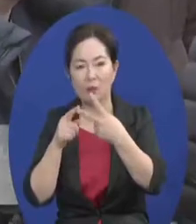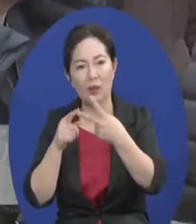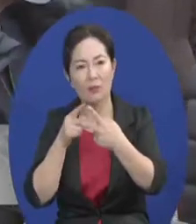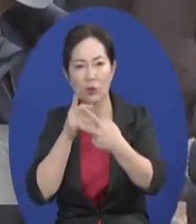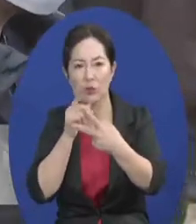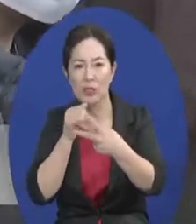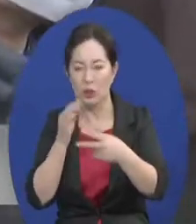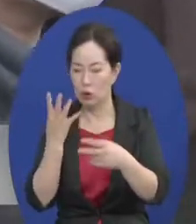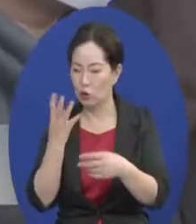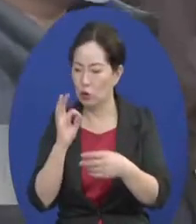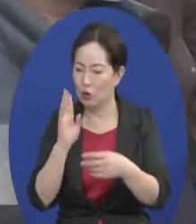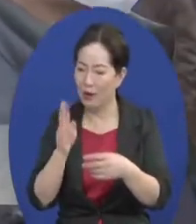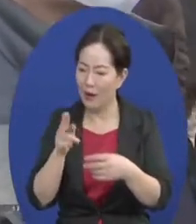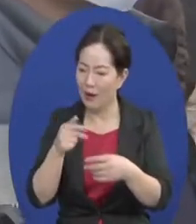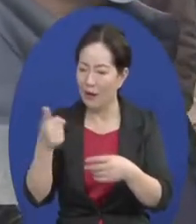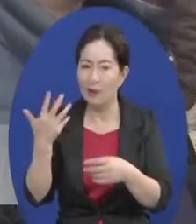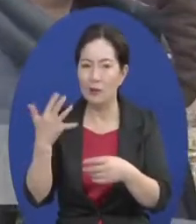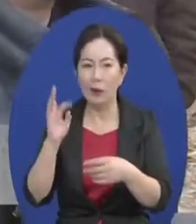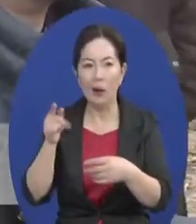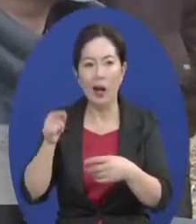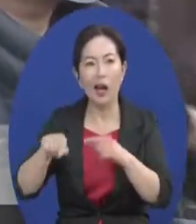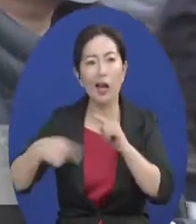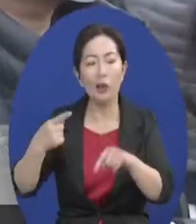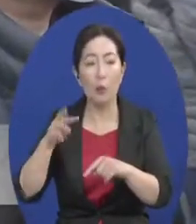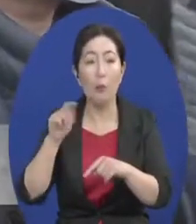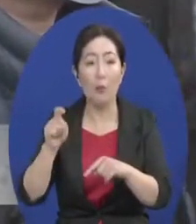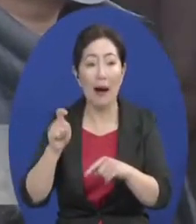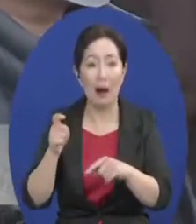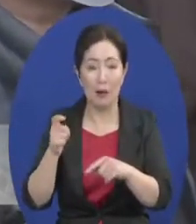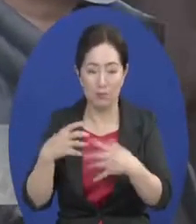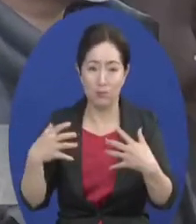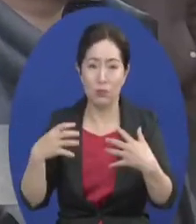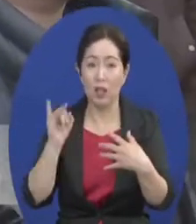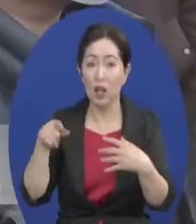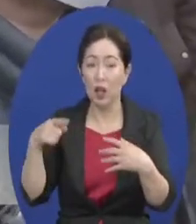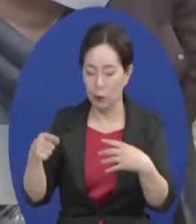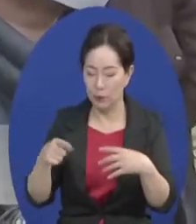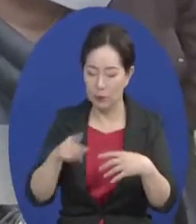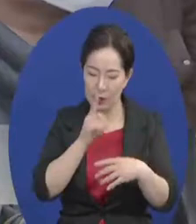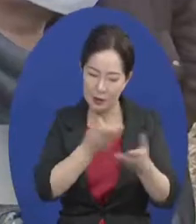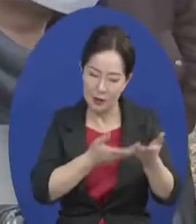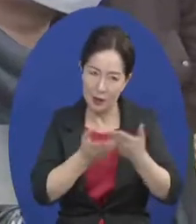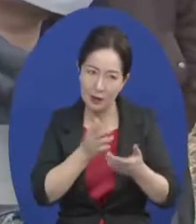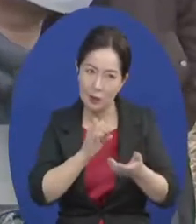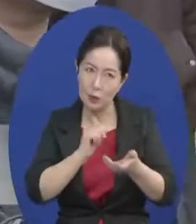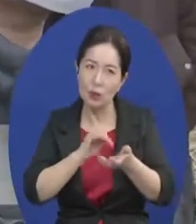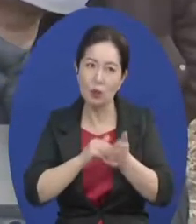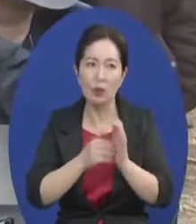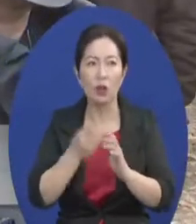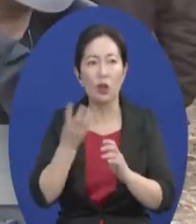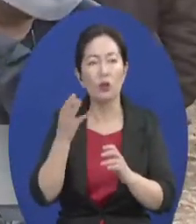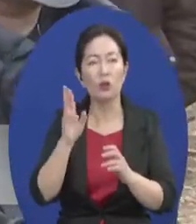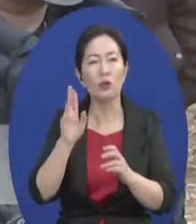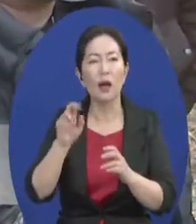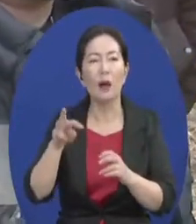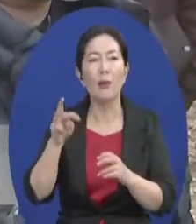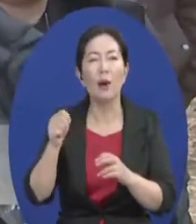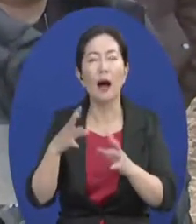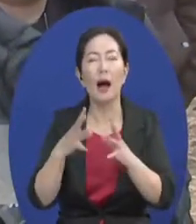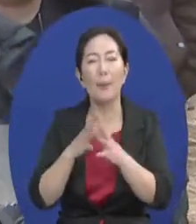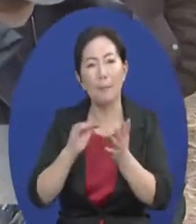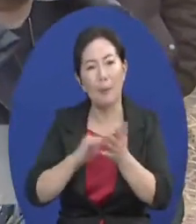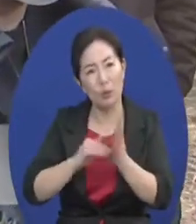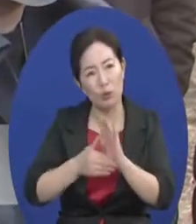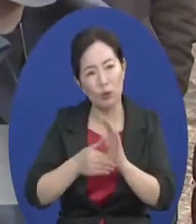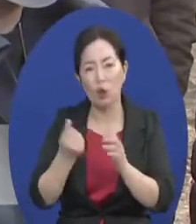кг илүү мах өгдөг тийм ээ. 40-50 кг мах өнөөдрийн зах зээлийн аншаар бодох юм бол та нар бодоод үзэхгүй 40 кг мах за нэг 10